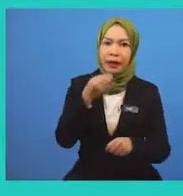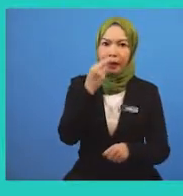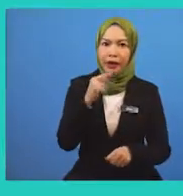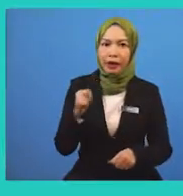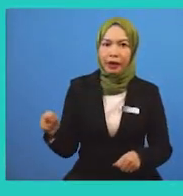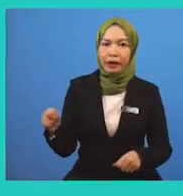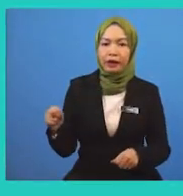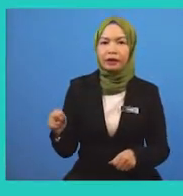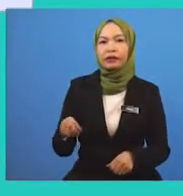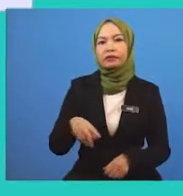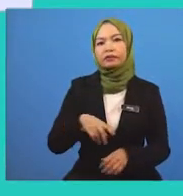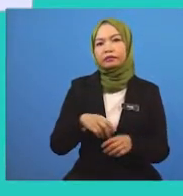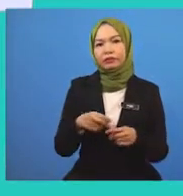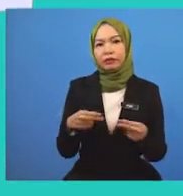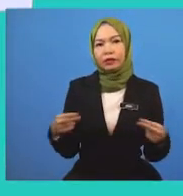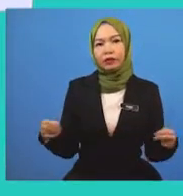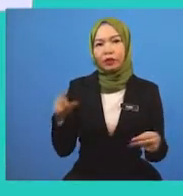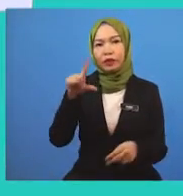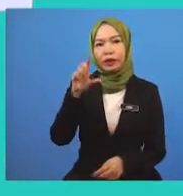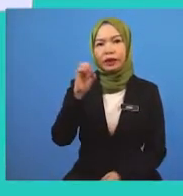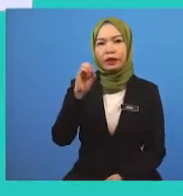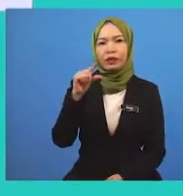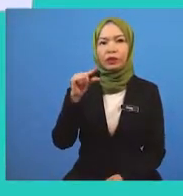penguraian logam karbonat dan logam nitrat,